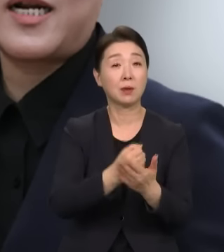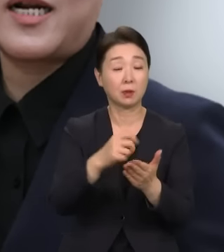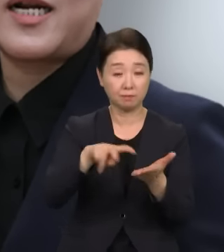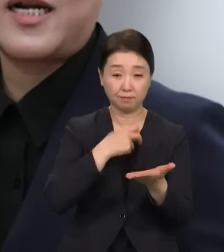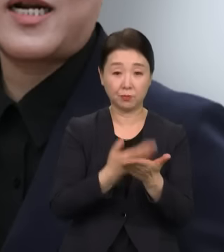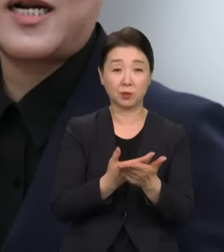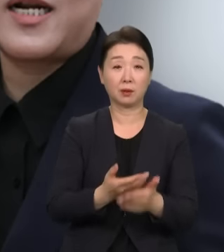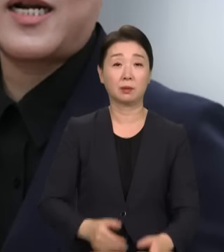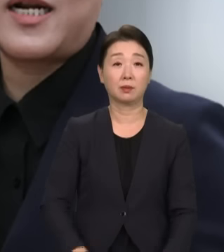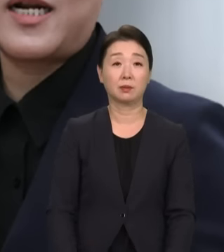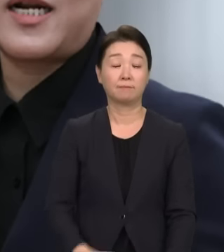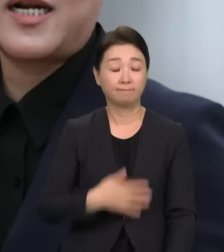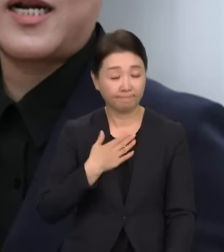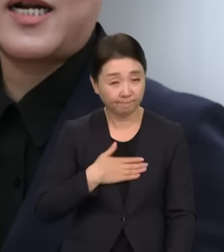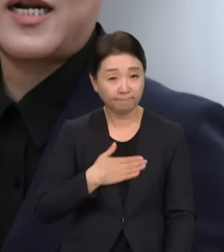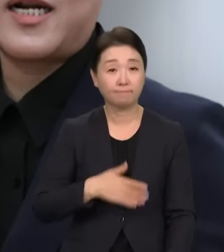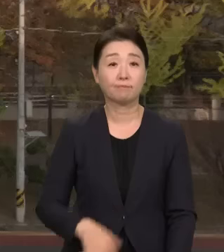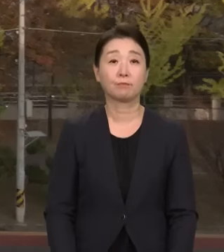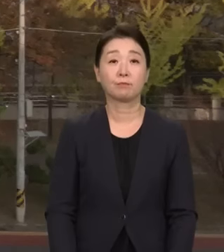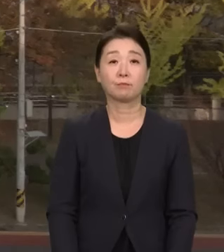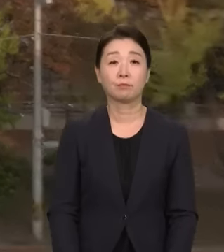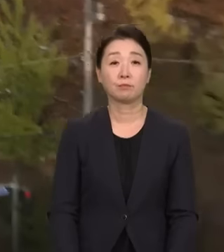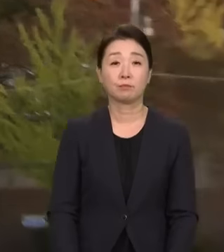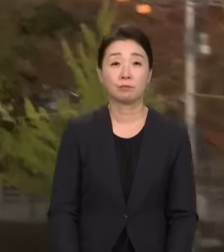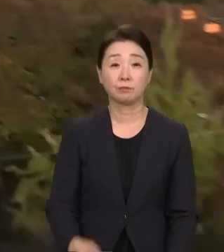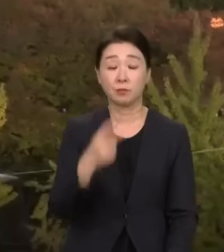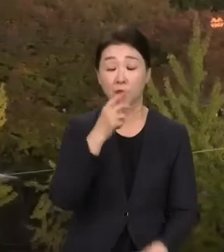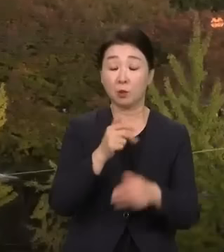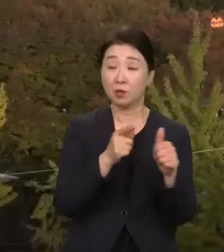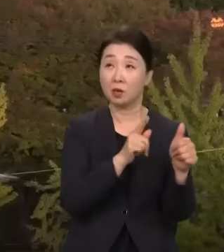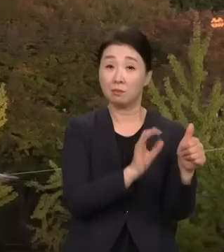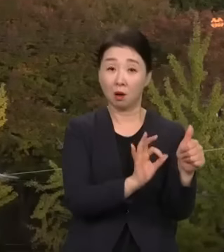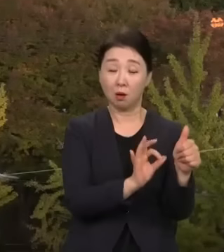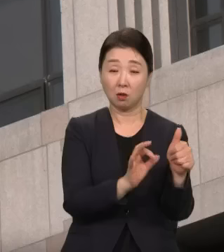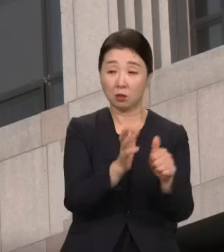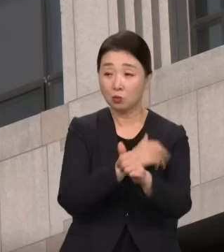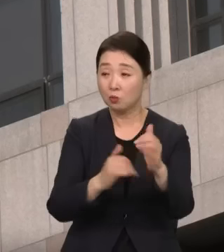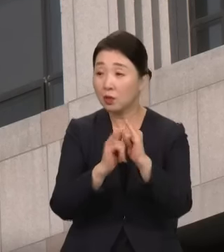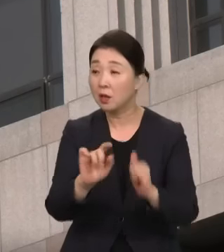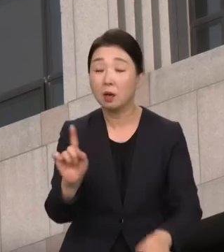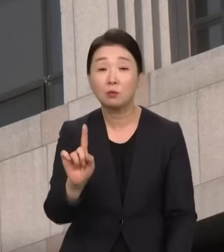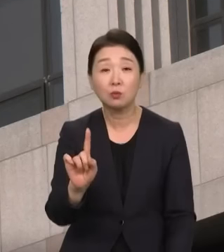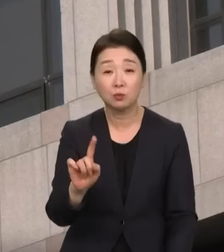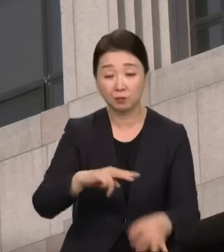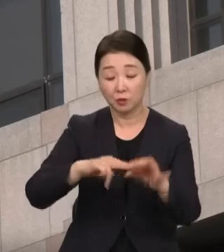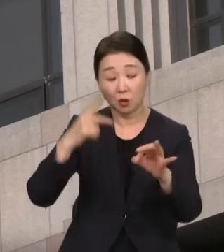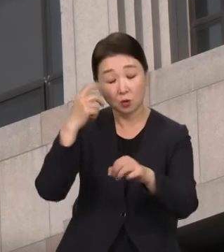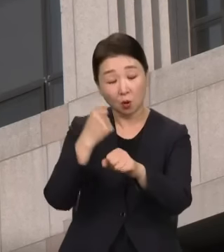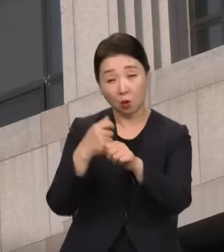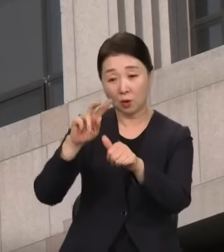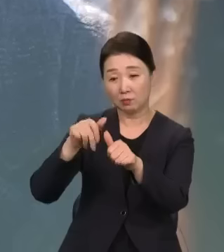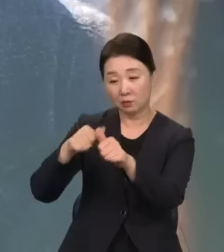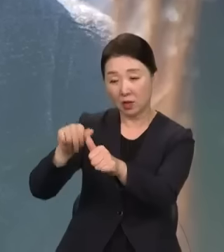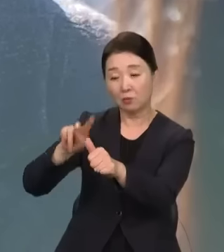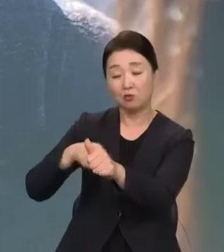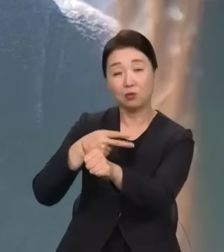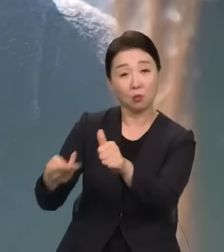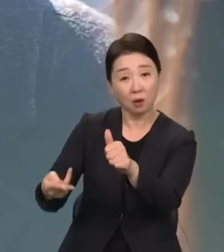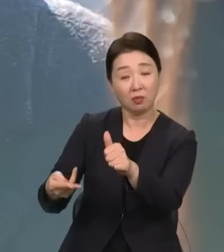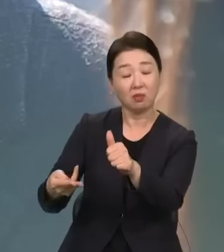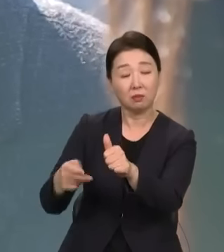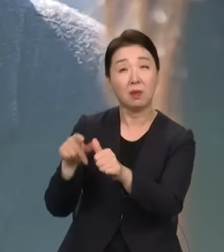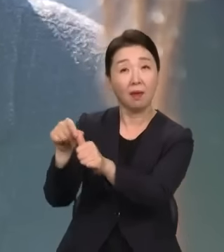카톡을 하나 보내주세요. 네, 알겠습니다. 검찰은 명 씨가 주변 인물들을 여의도연구원 자문위원으로 임명되도록